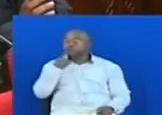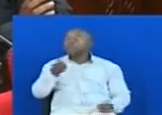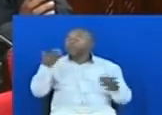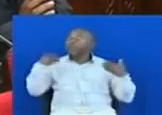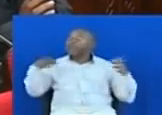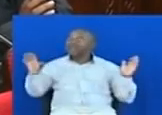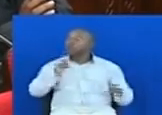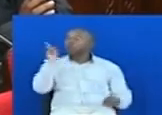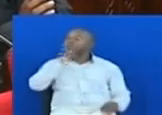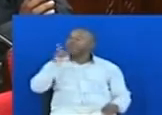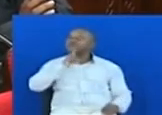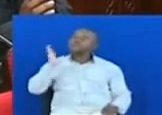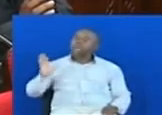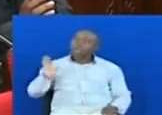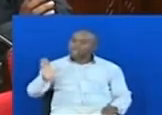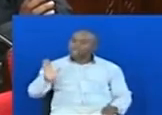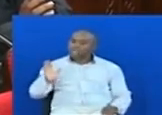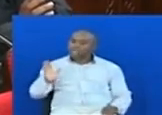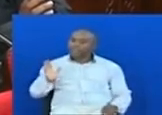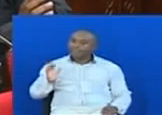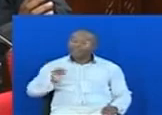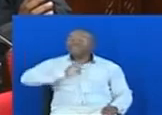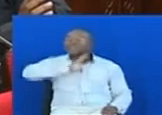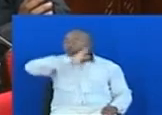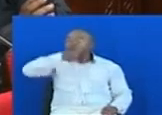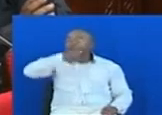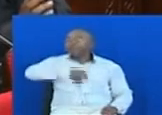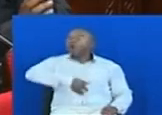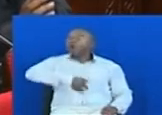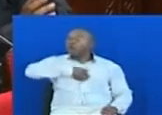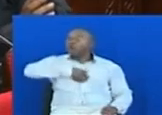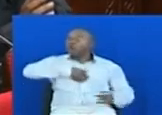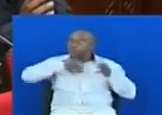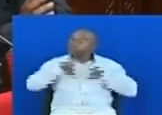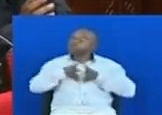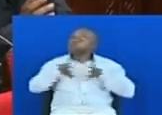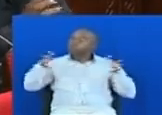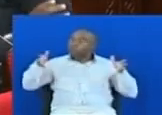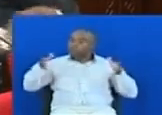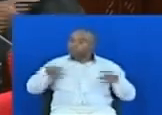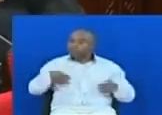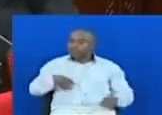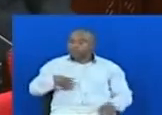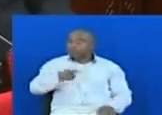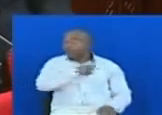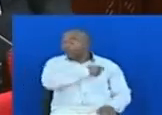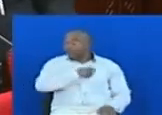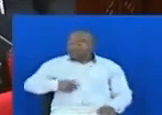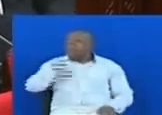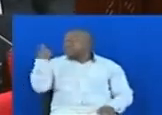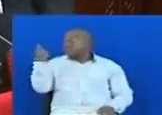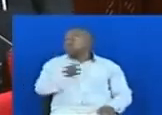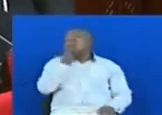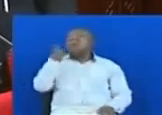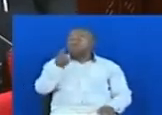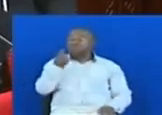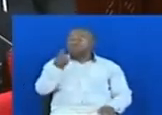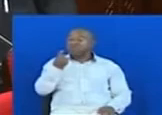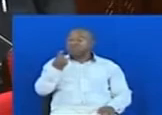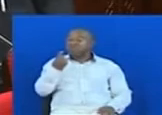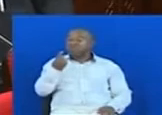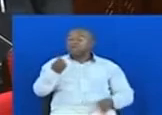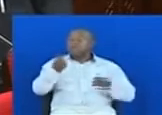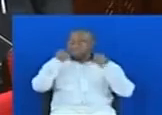wanafiki. Sisi wote tulikuwa katika hofu kubwa. Rais pekee yake ndio jasiri aliweka katika nchi katika mpango kuwa sawa sawa